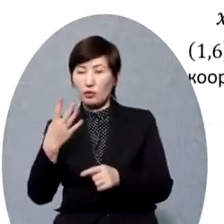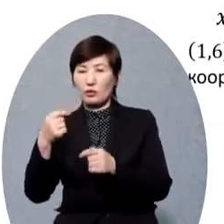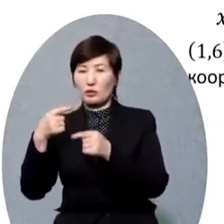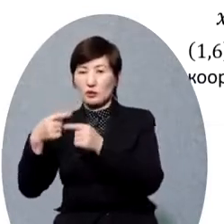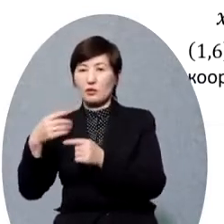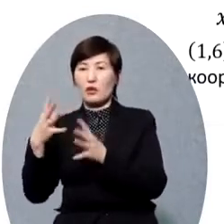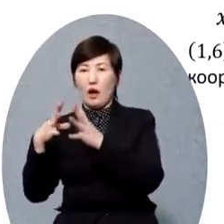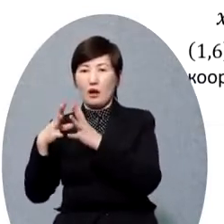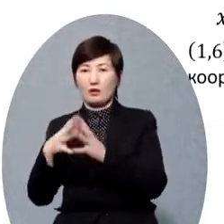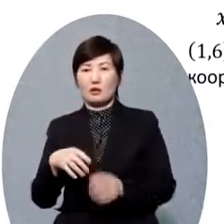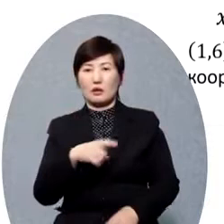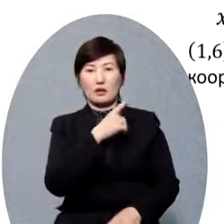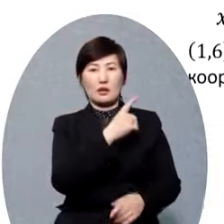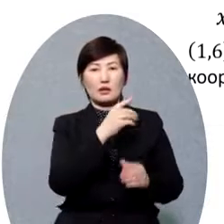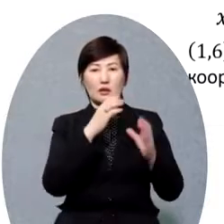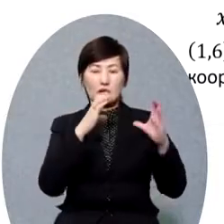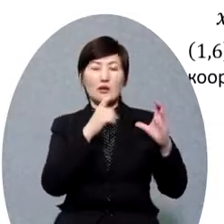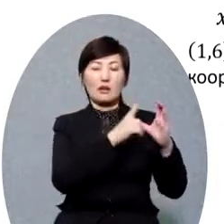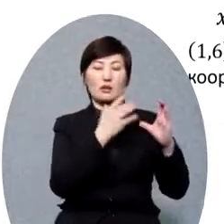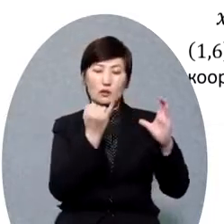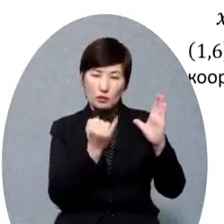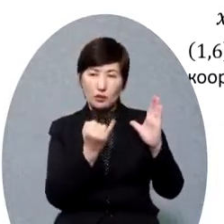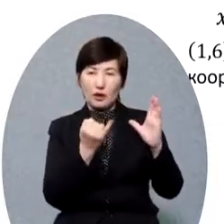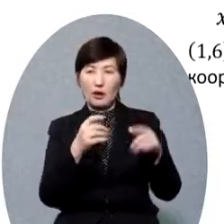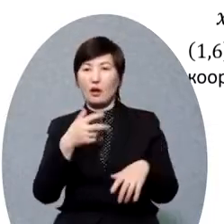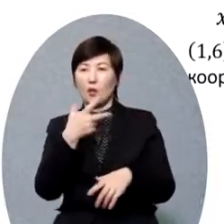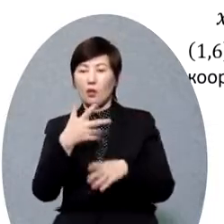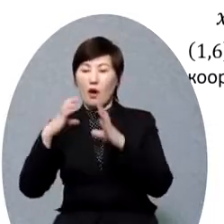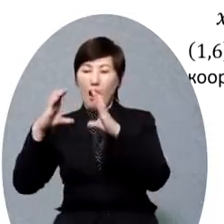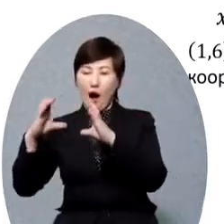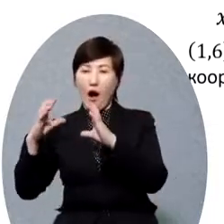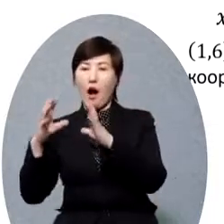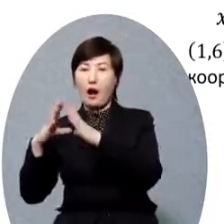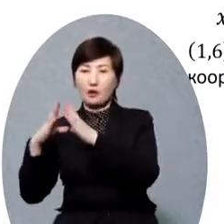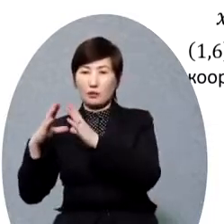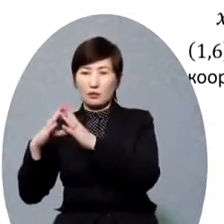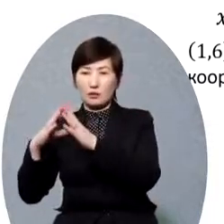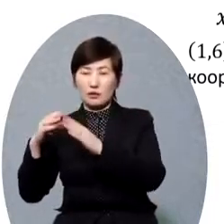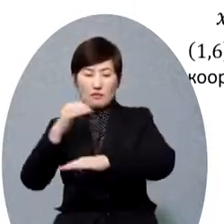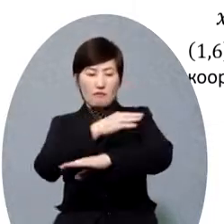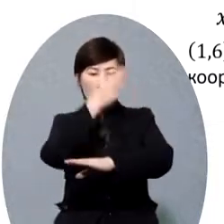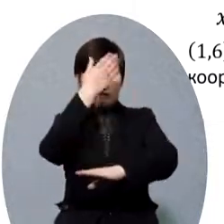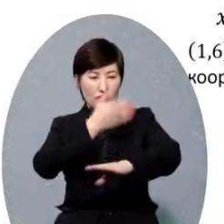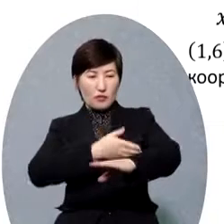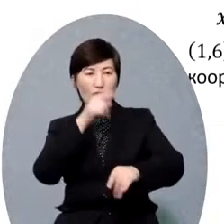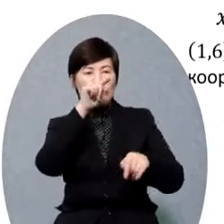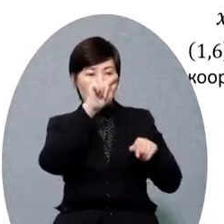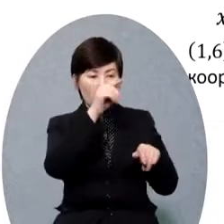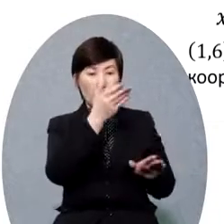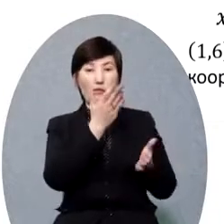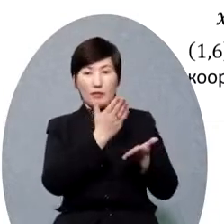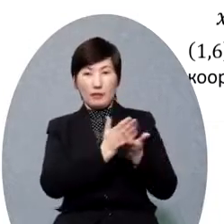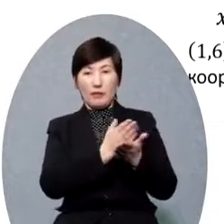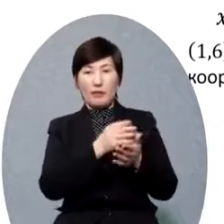дээр оршин. За тэгвэл энэ координатуудын ялгуурын харьцааг олъё. За ямар